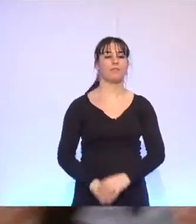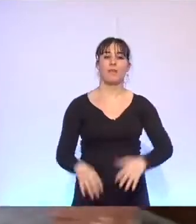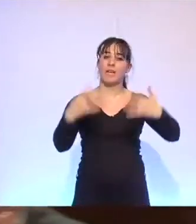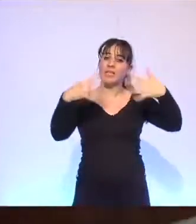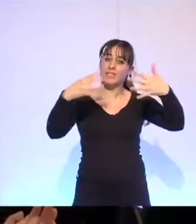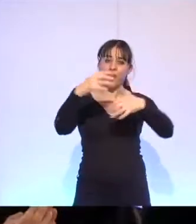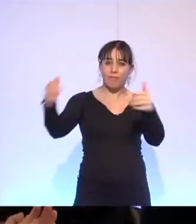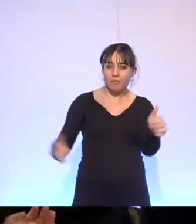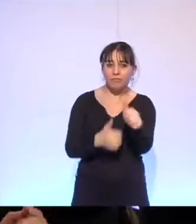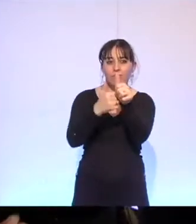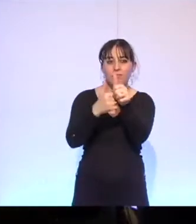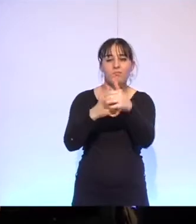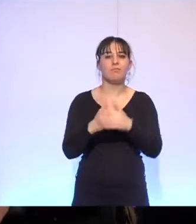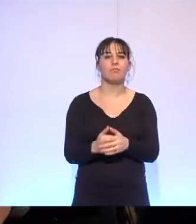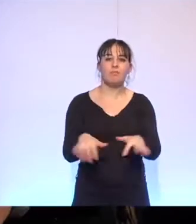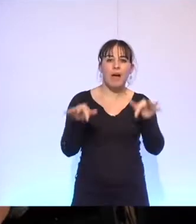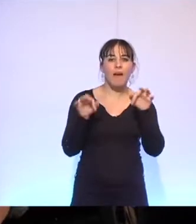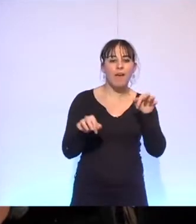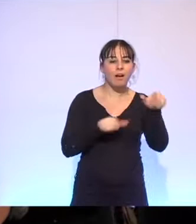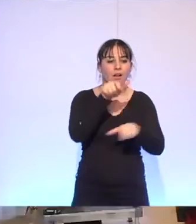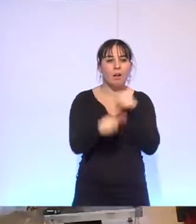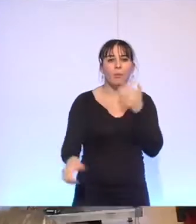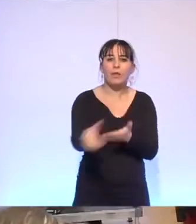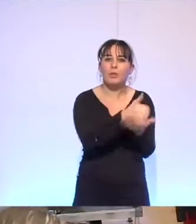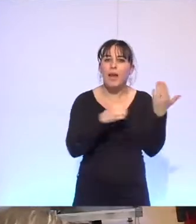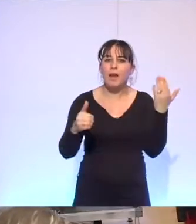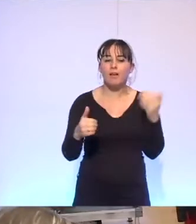Neuvième adjointe, adjointe au personnel, Maude Tavel.